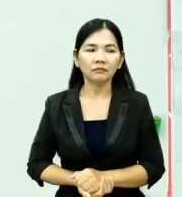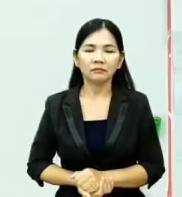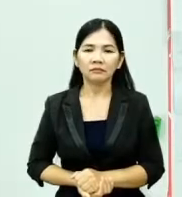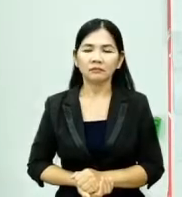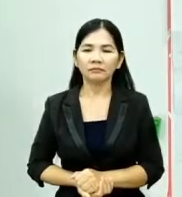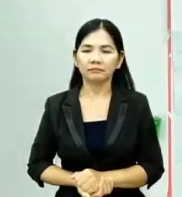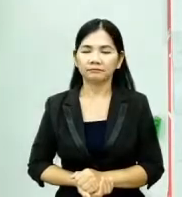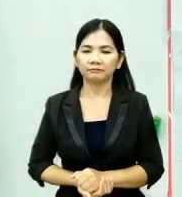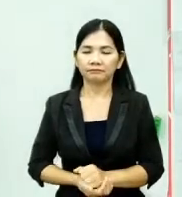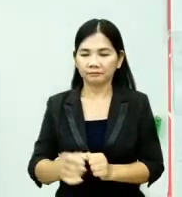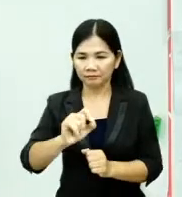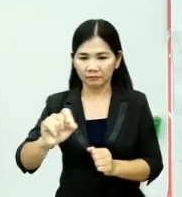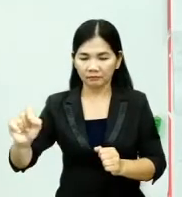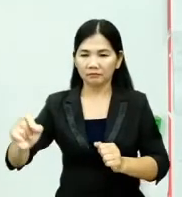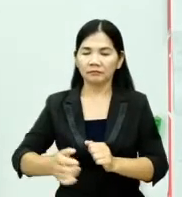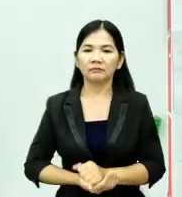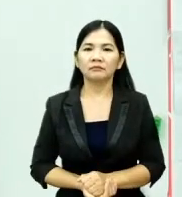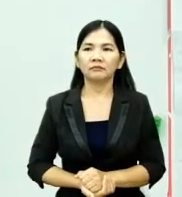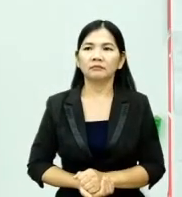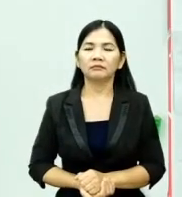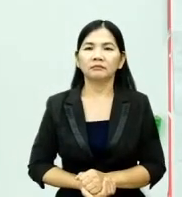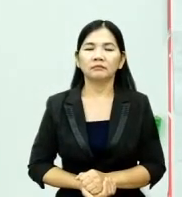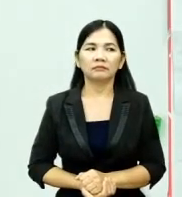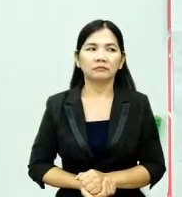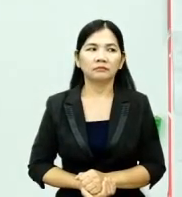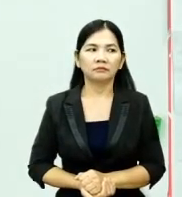nè cô sẽ sẽ bị thá